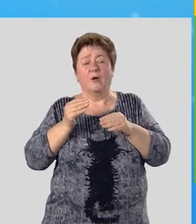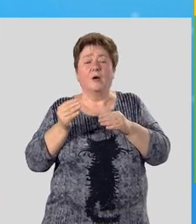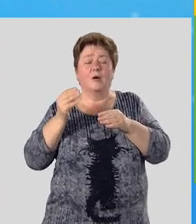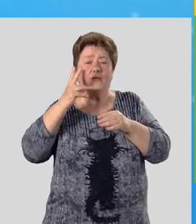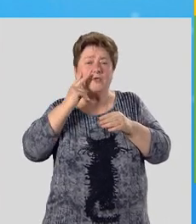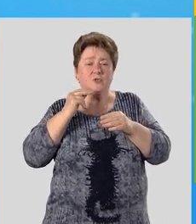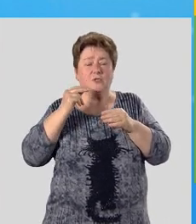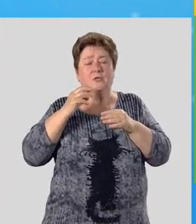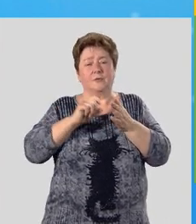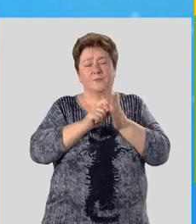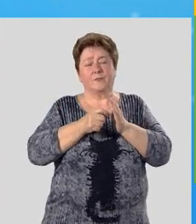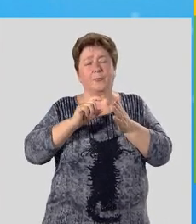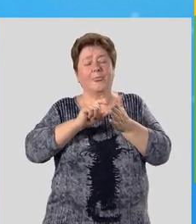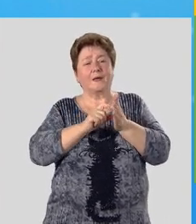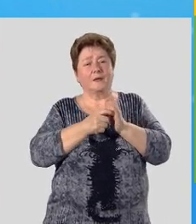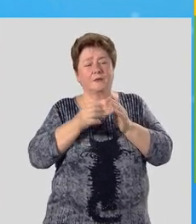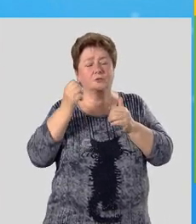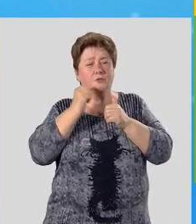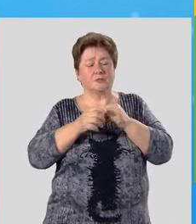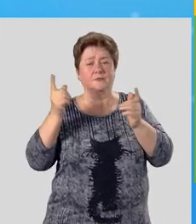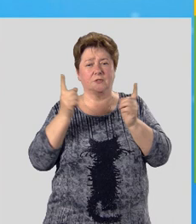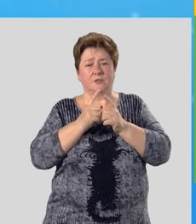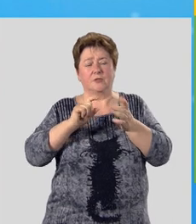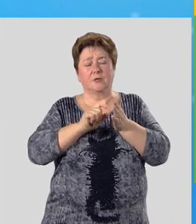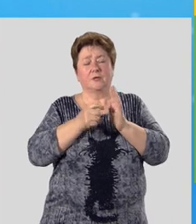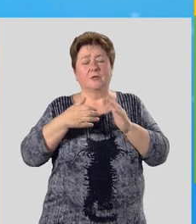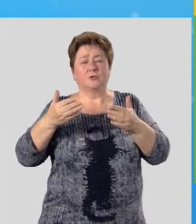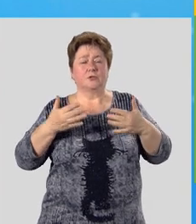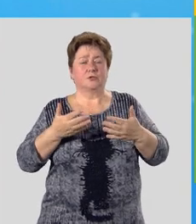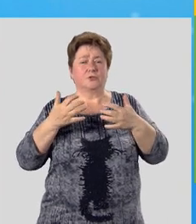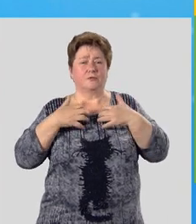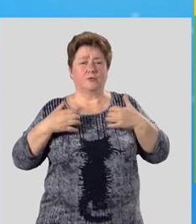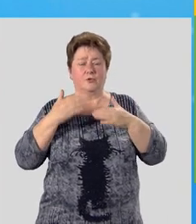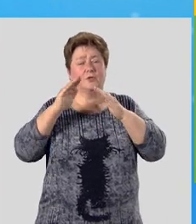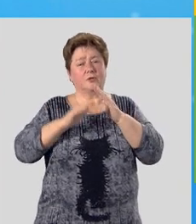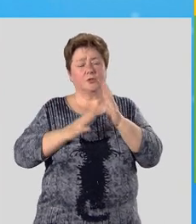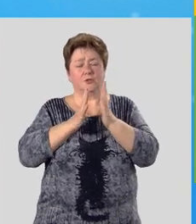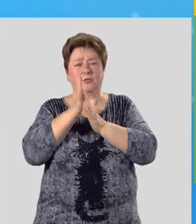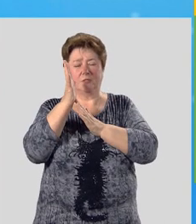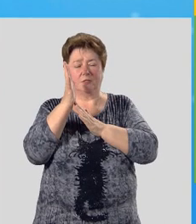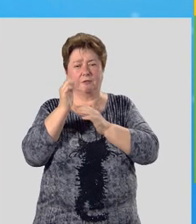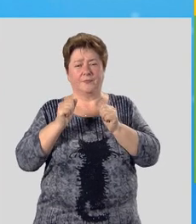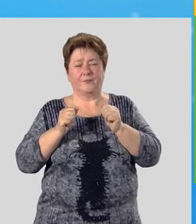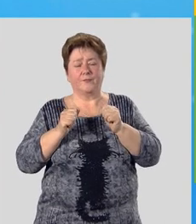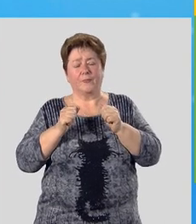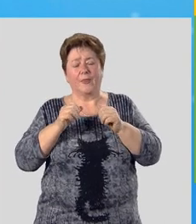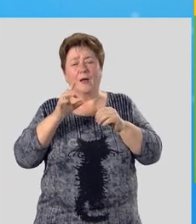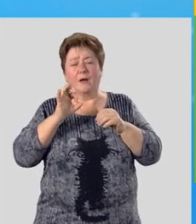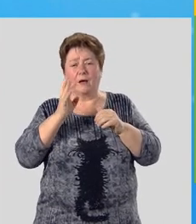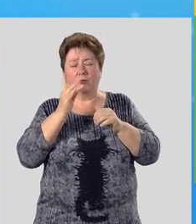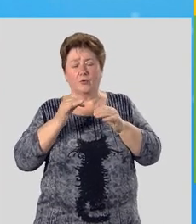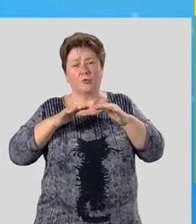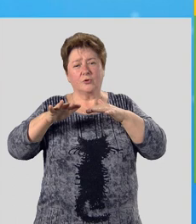клетках. Клеточный центр встречается в клетках животных и низших растений.